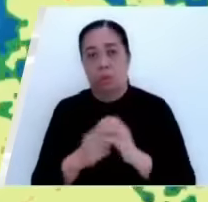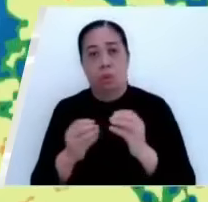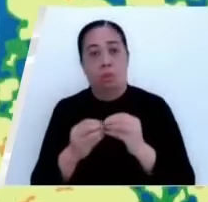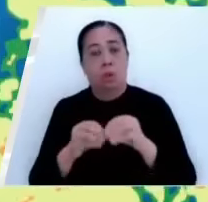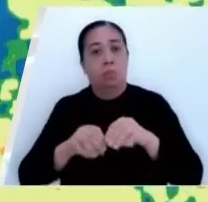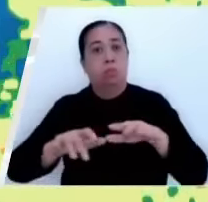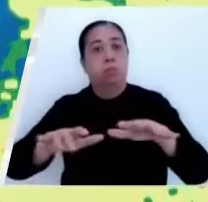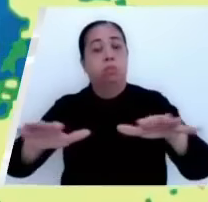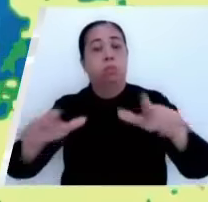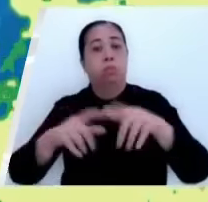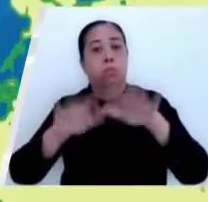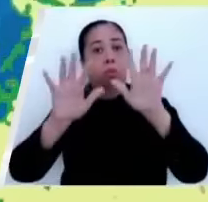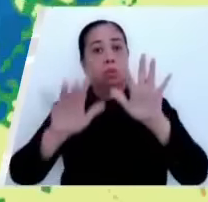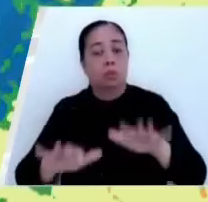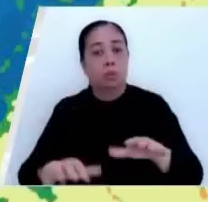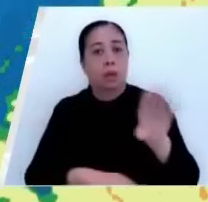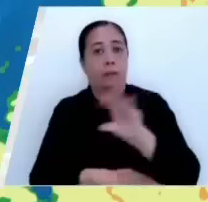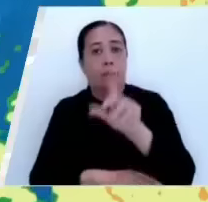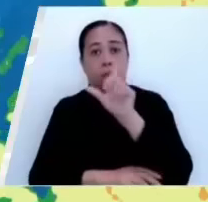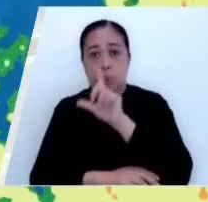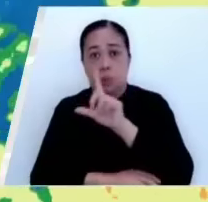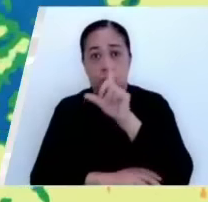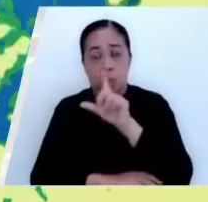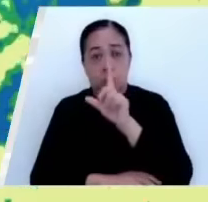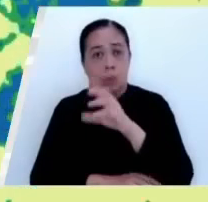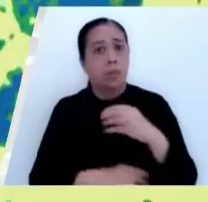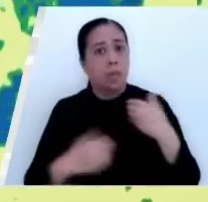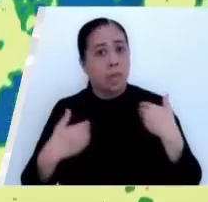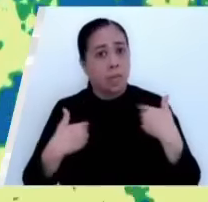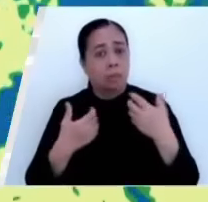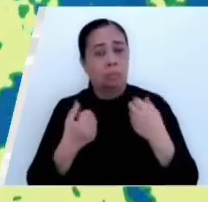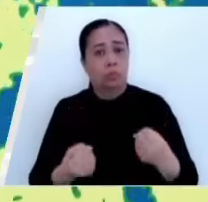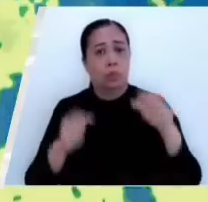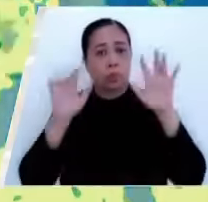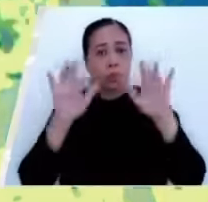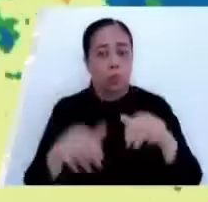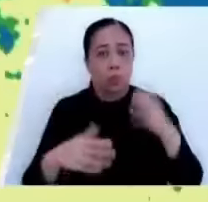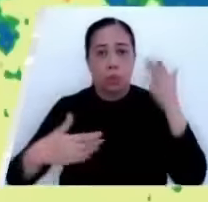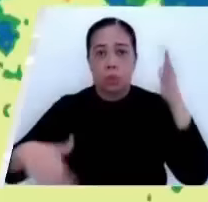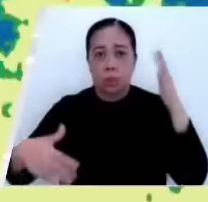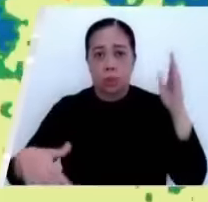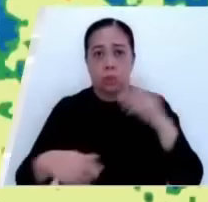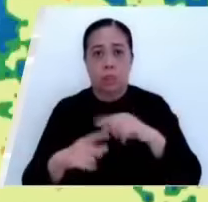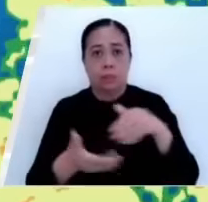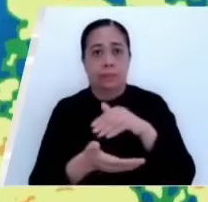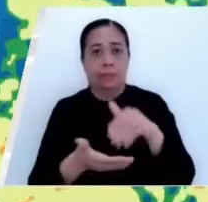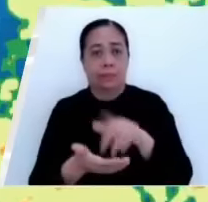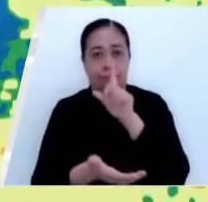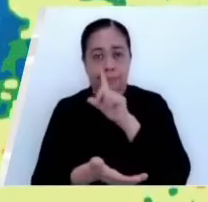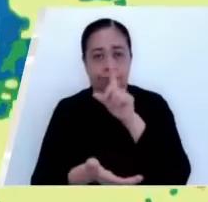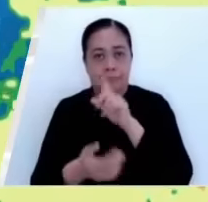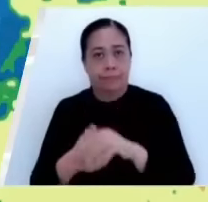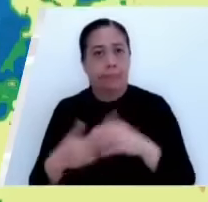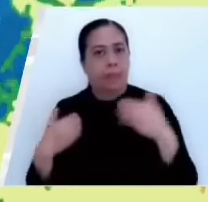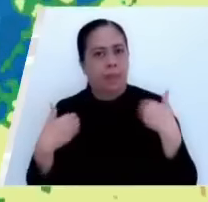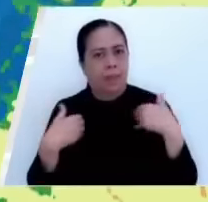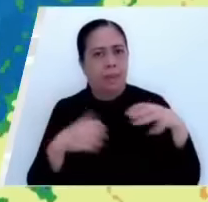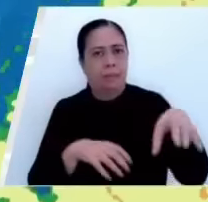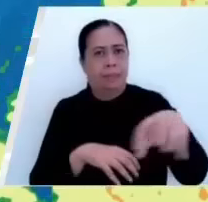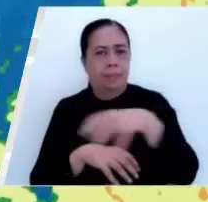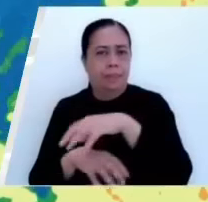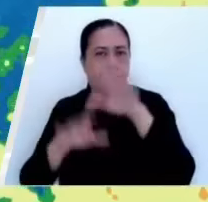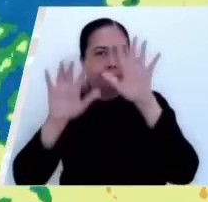ang ulan sa hapon sa Luzon at may malalakas na ulan sa Cordillera at Central Luzon. May mga kalat-kalat na ulan na rin